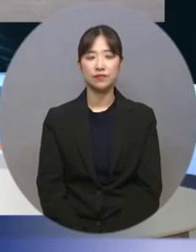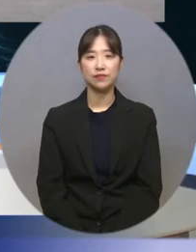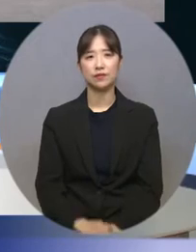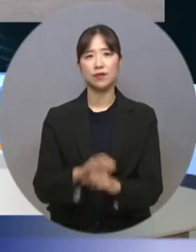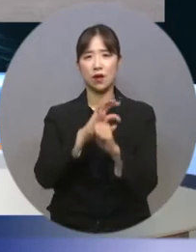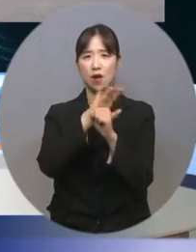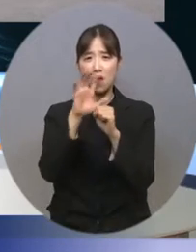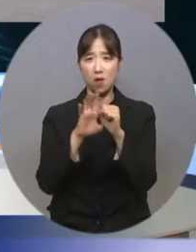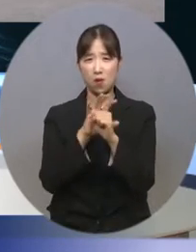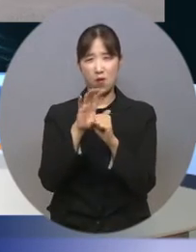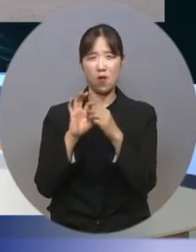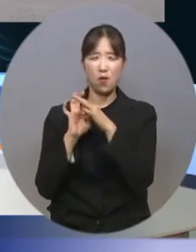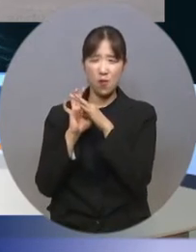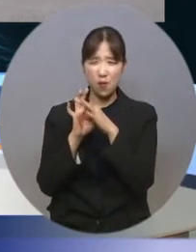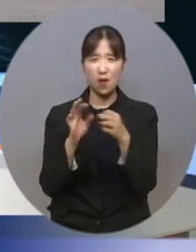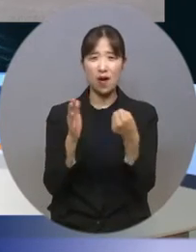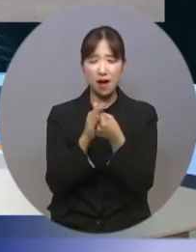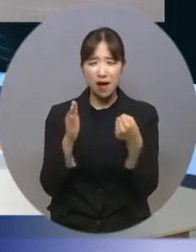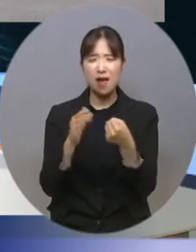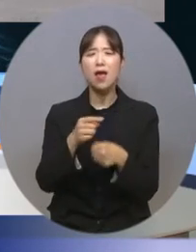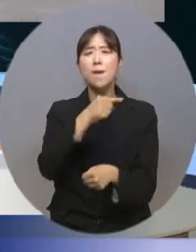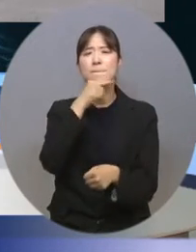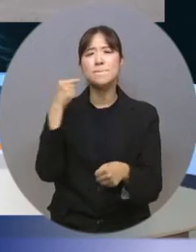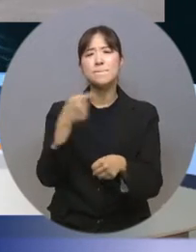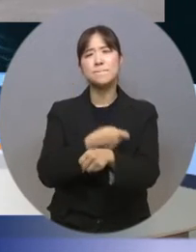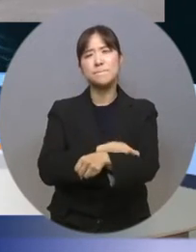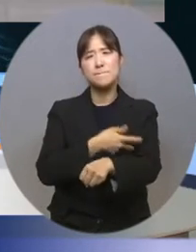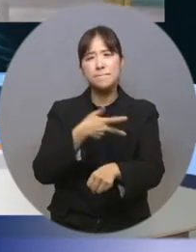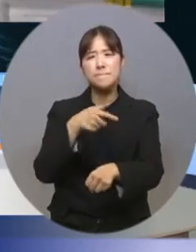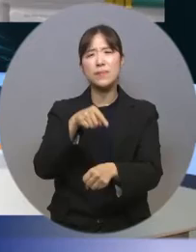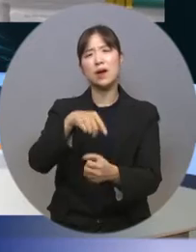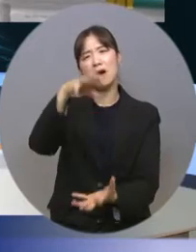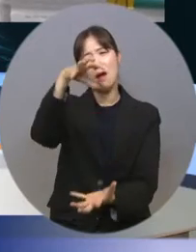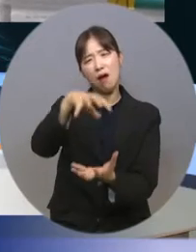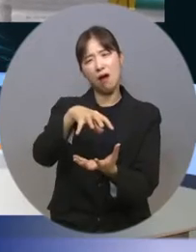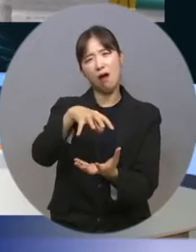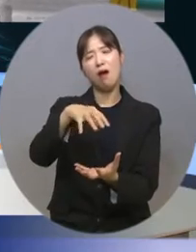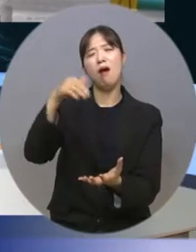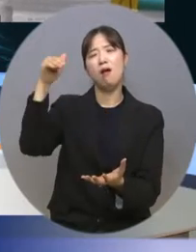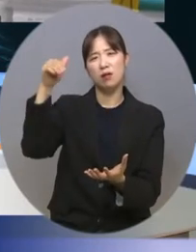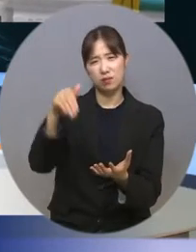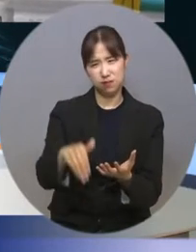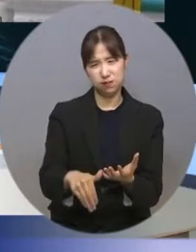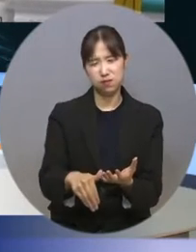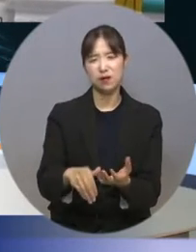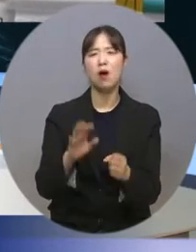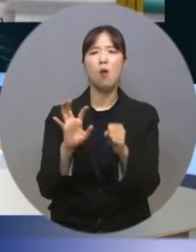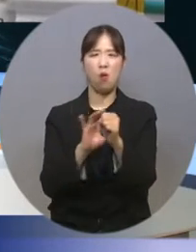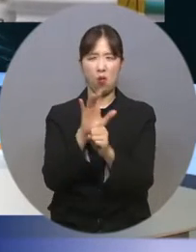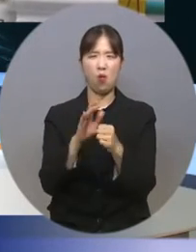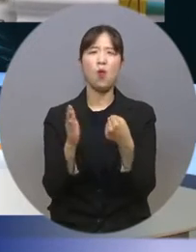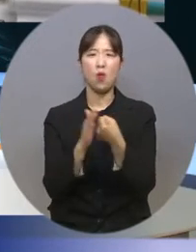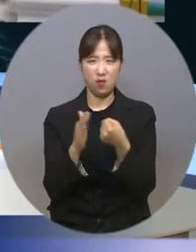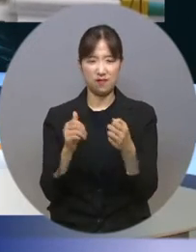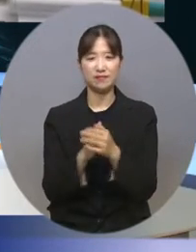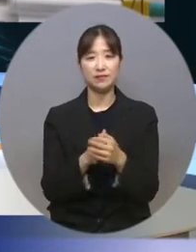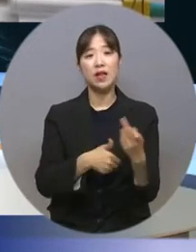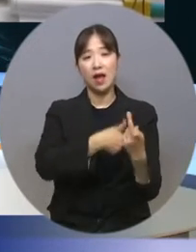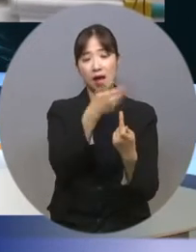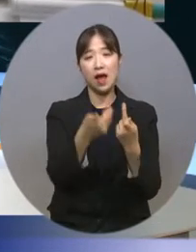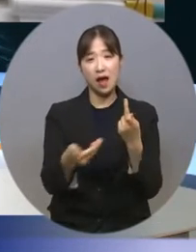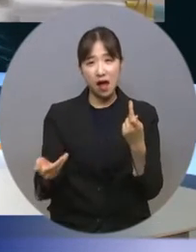지속적으로 감소하던 헌혈 수급 상황이 코로나19 이후 급격히 떨어졌다는 소식 들어보셨을 텐데요.